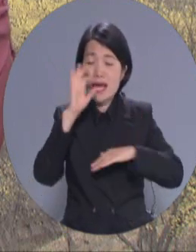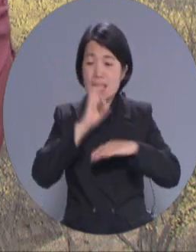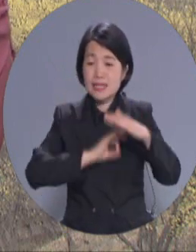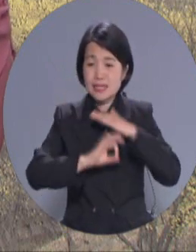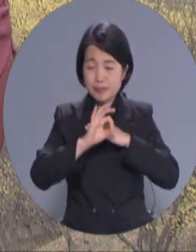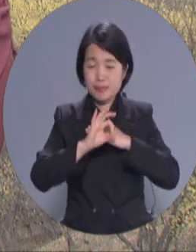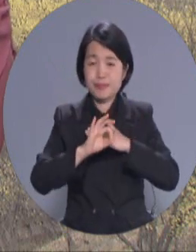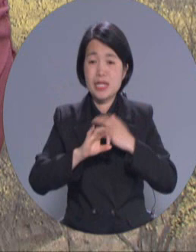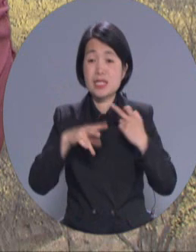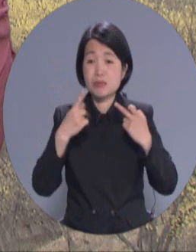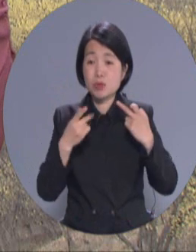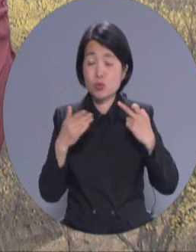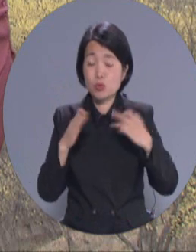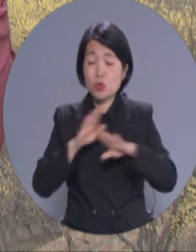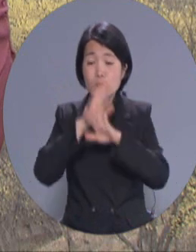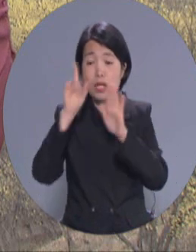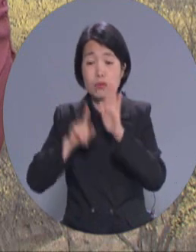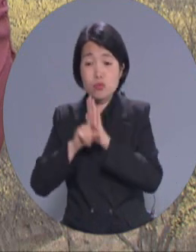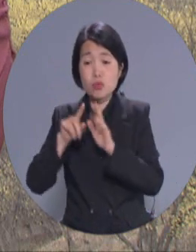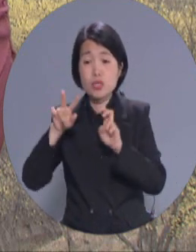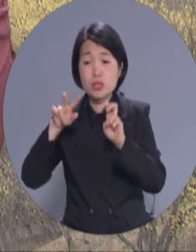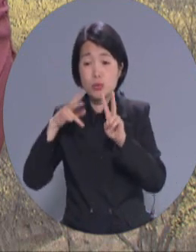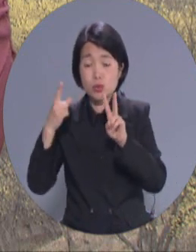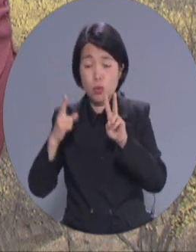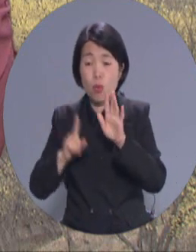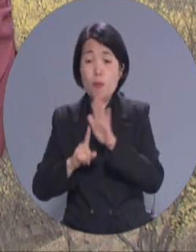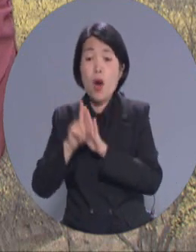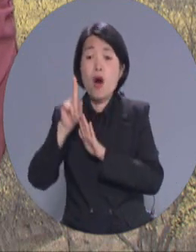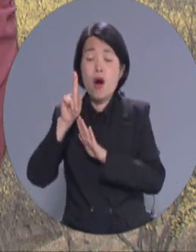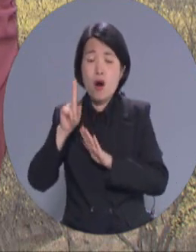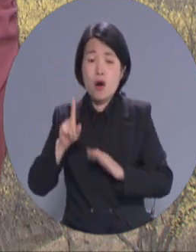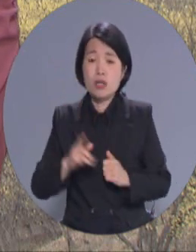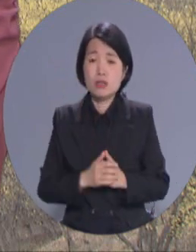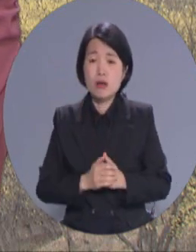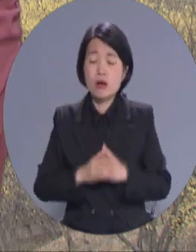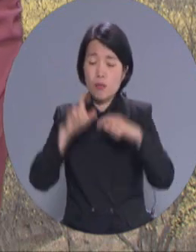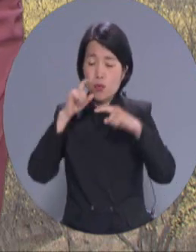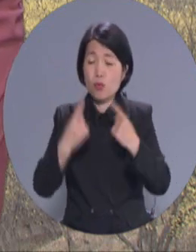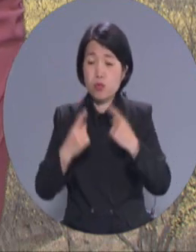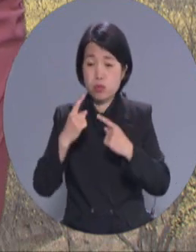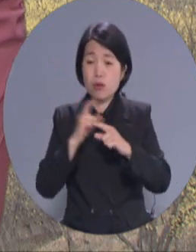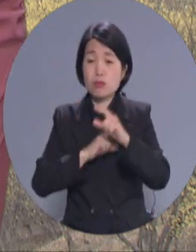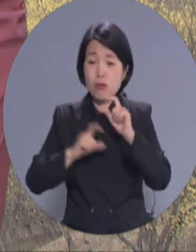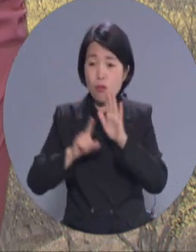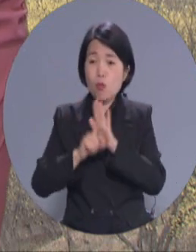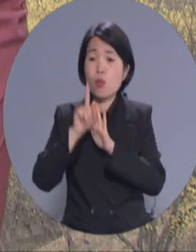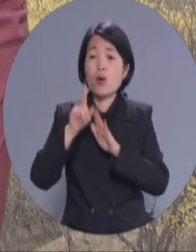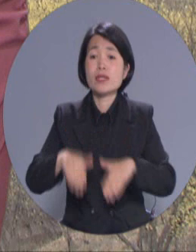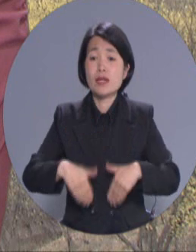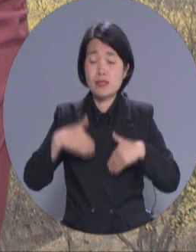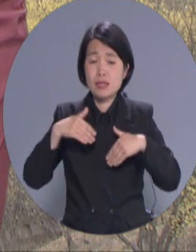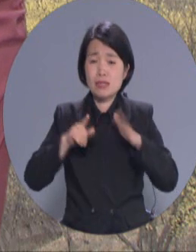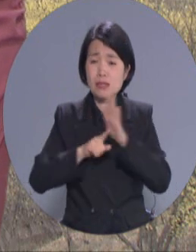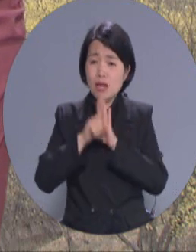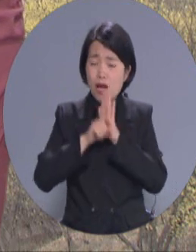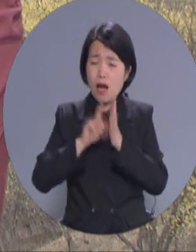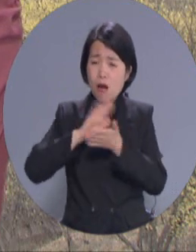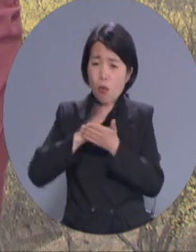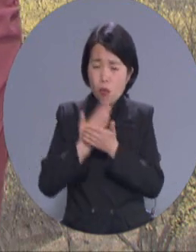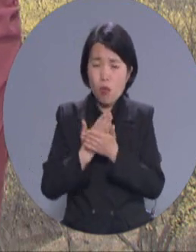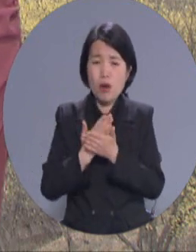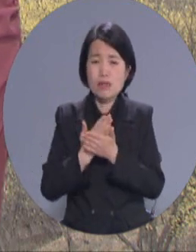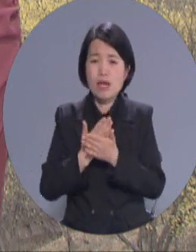기온이 12도 한낮 기온은 22도까지 크게 오르면서 평양 기온을 웃돌겠습니다 극심한 기운 변화에 건강